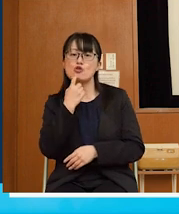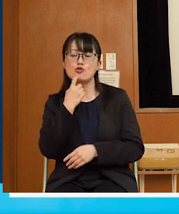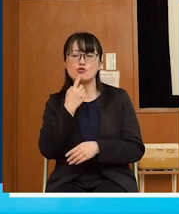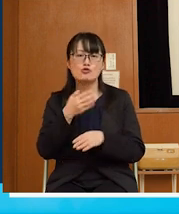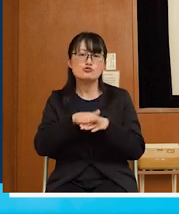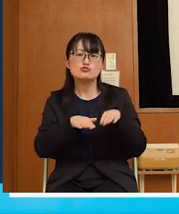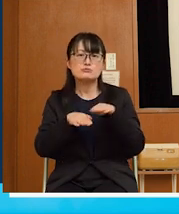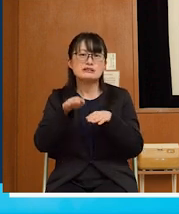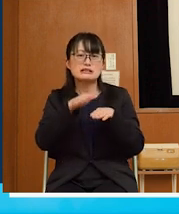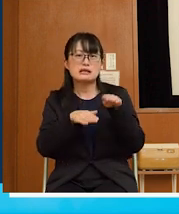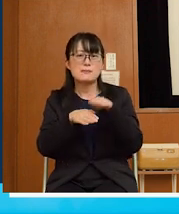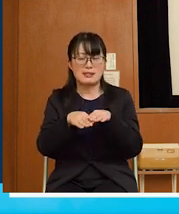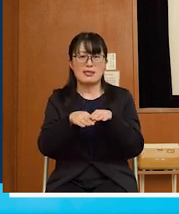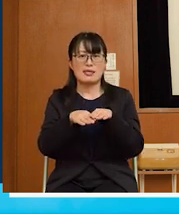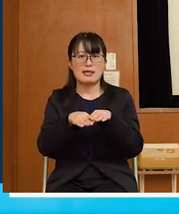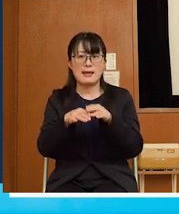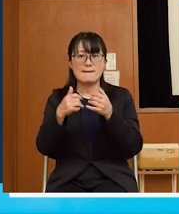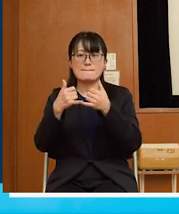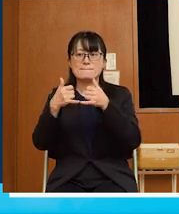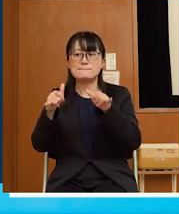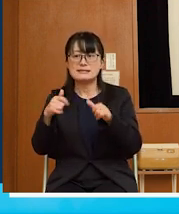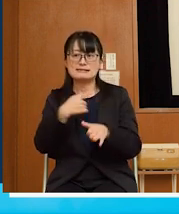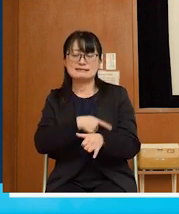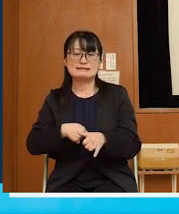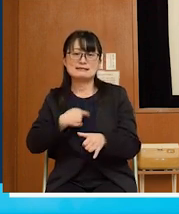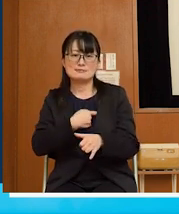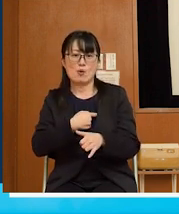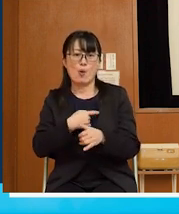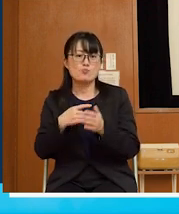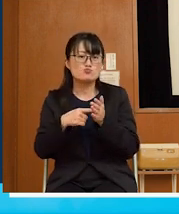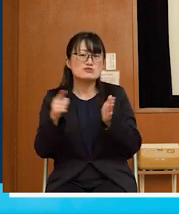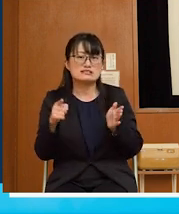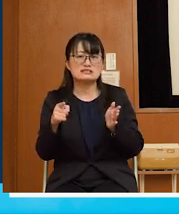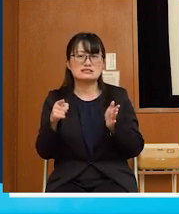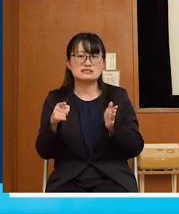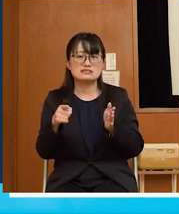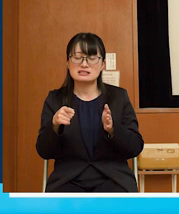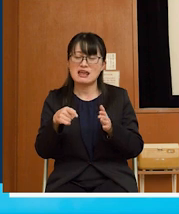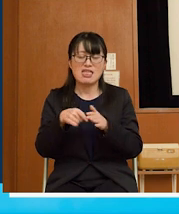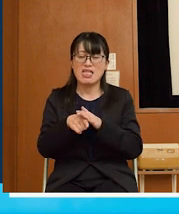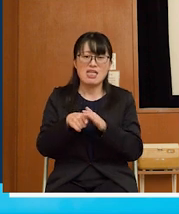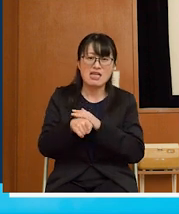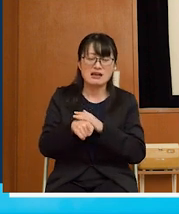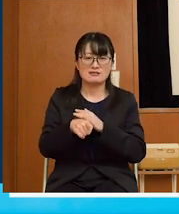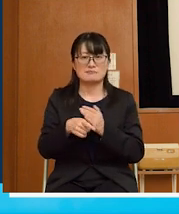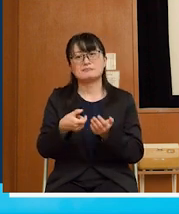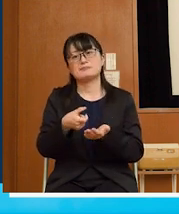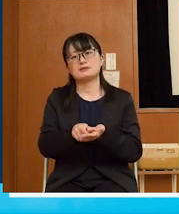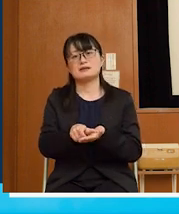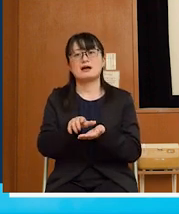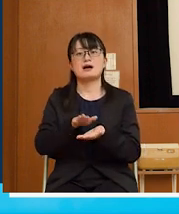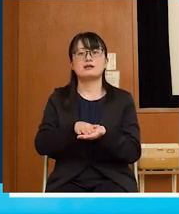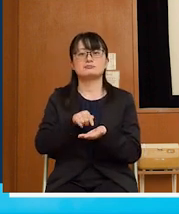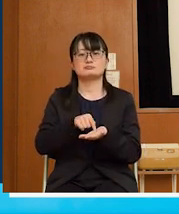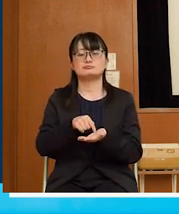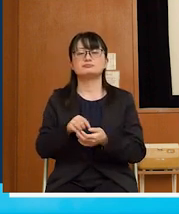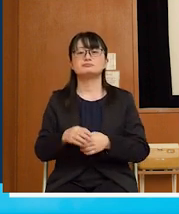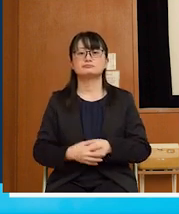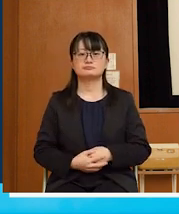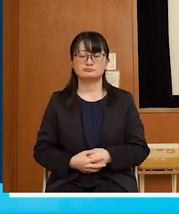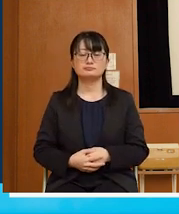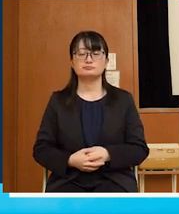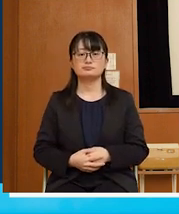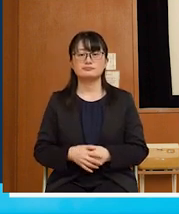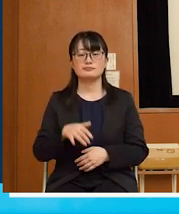ともちみ埋めるかということでえまその内容ここに書いてあるところなんですけどもね非常にこのえ